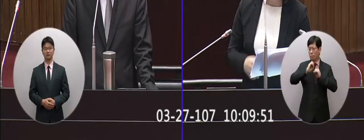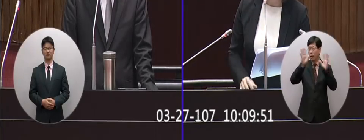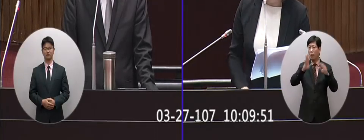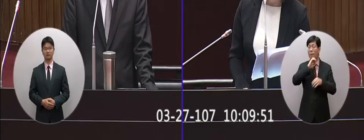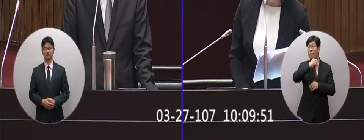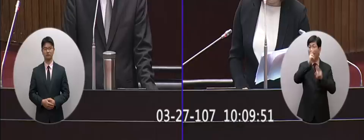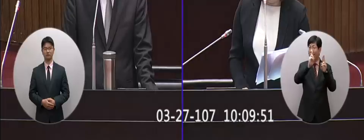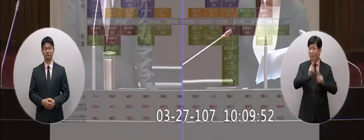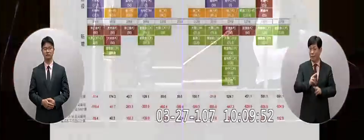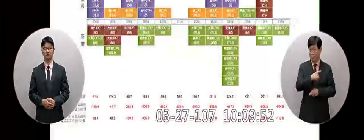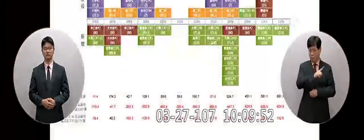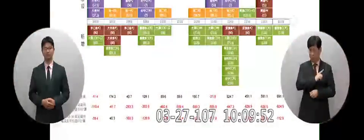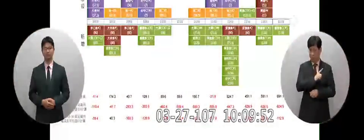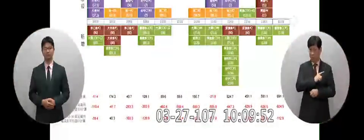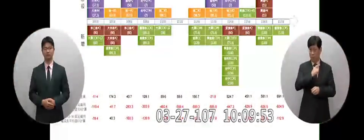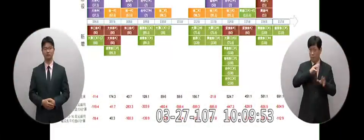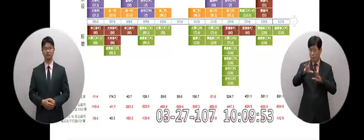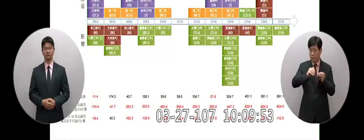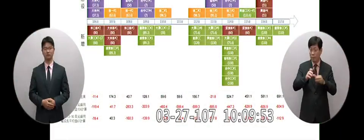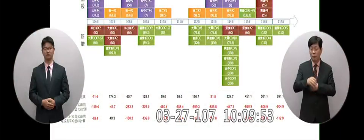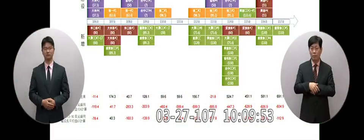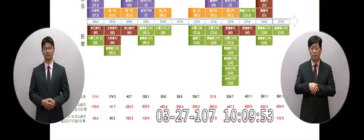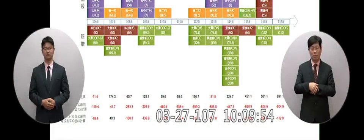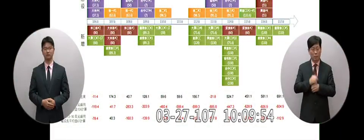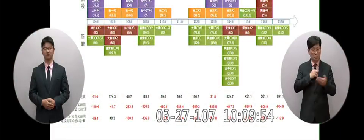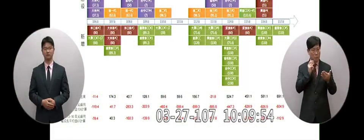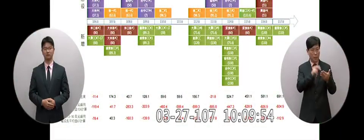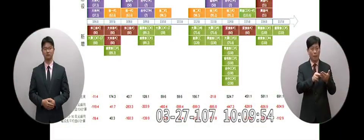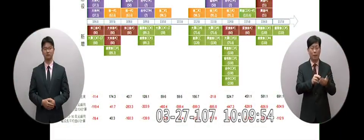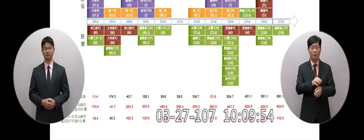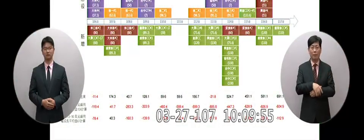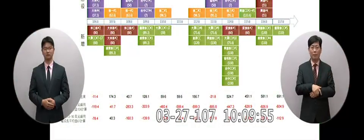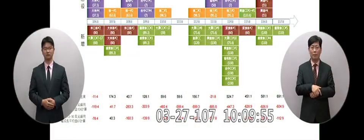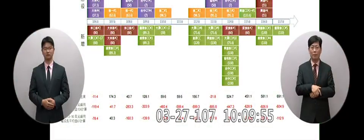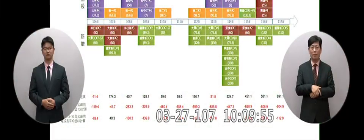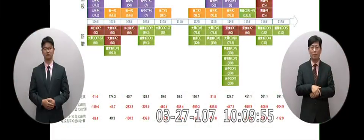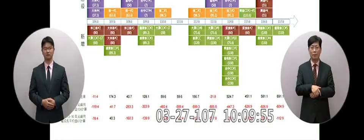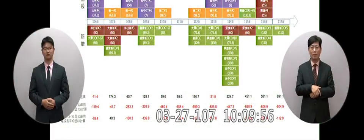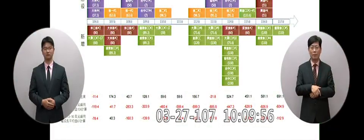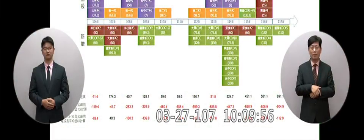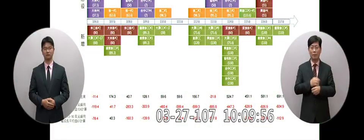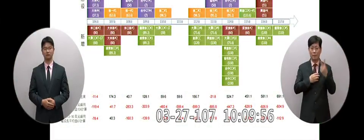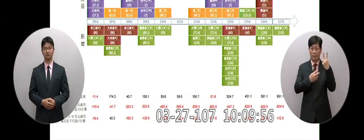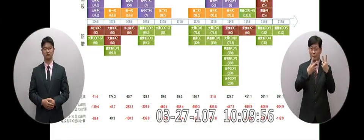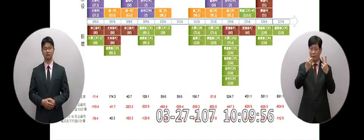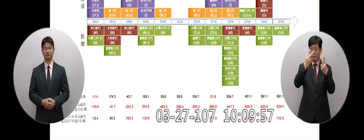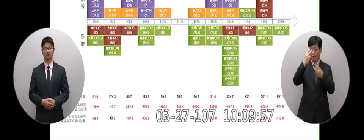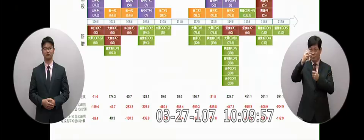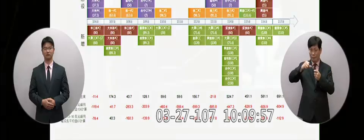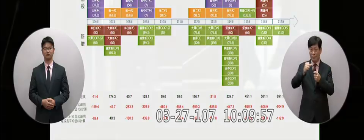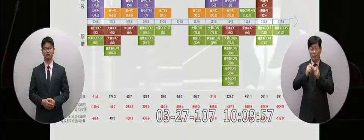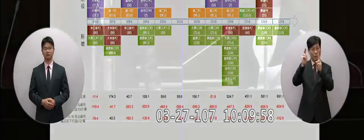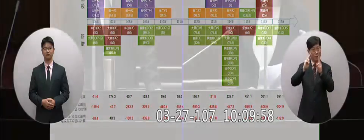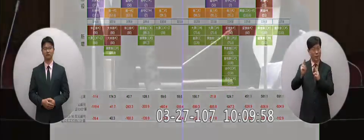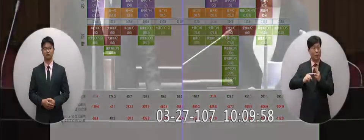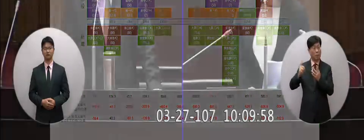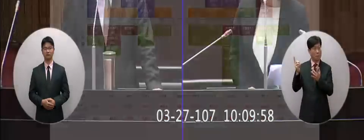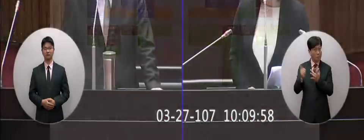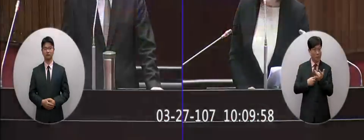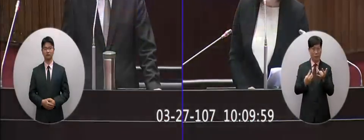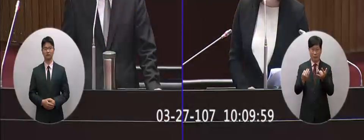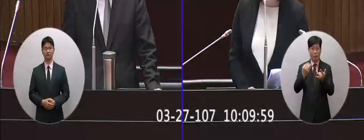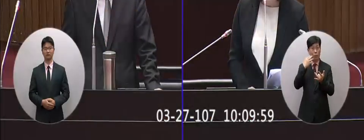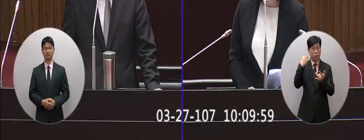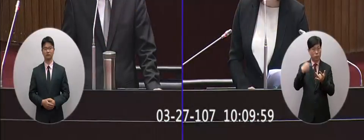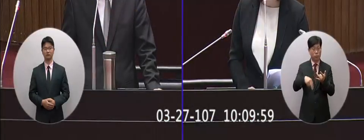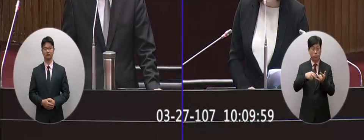台电的资料来源看到的，就是在我们2025年的时候，电力缺口，我们